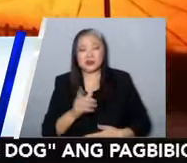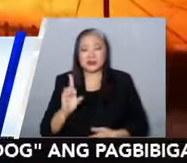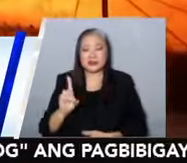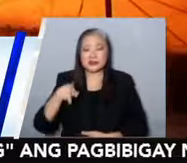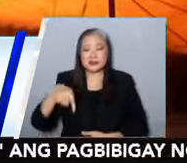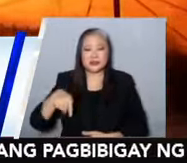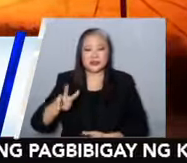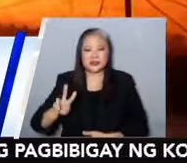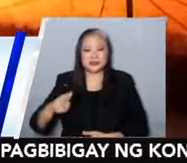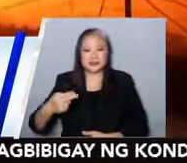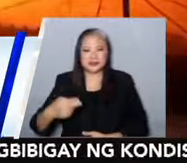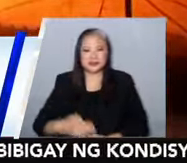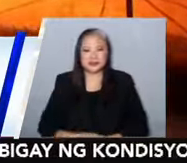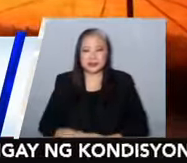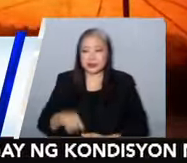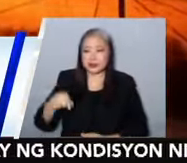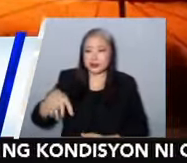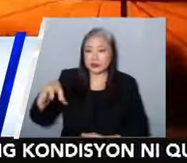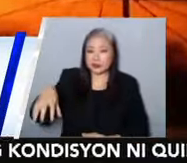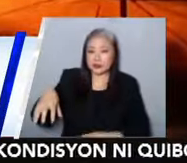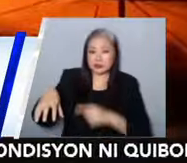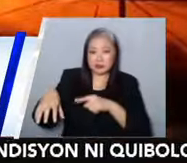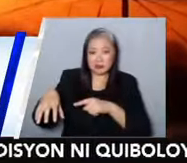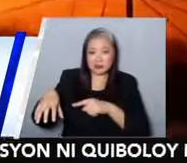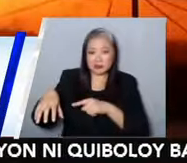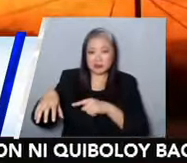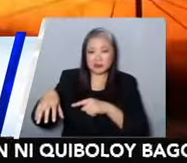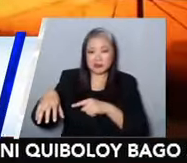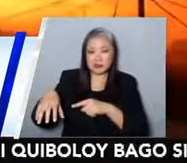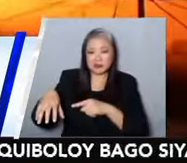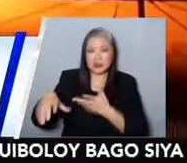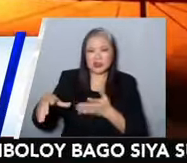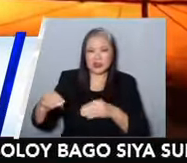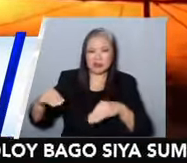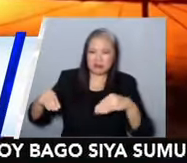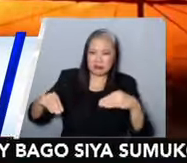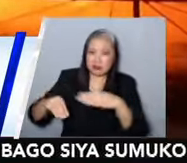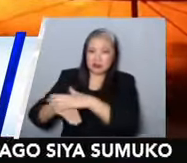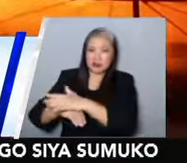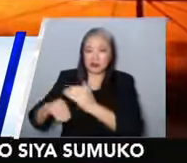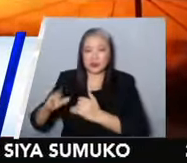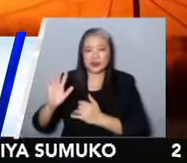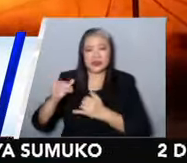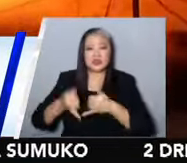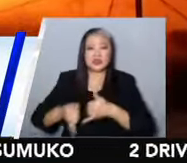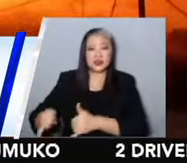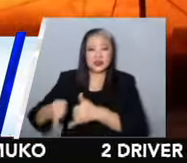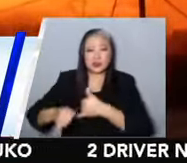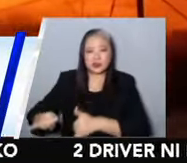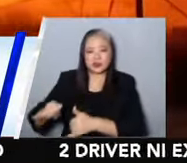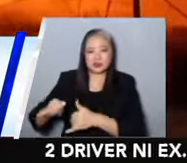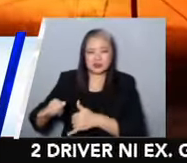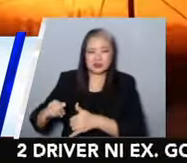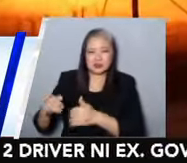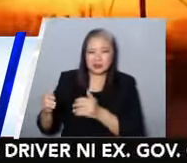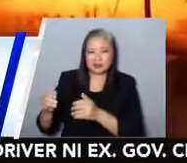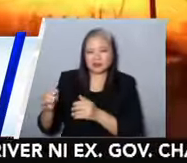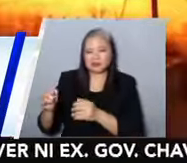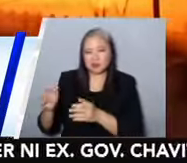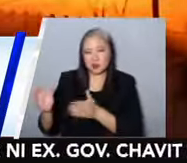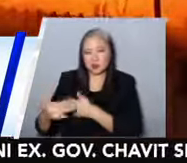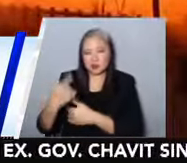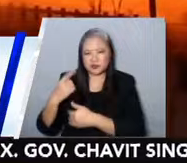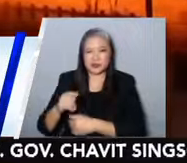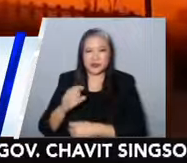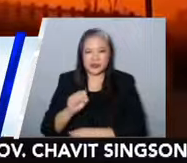Tapos yung isang diumano ay nadamay is yung janitorial barracks ng SSS. Pero yung property is yung